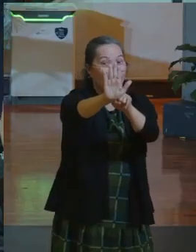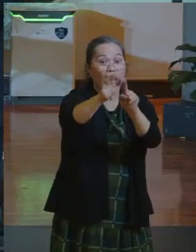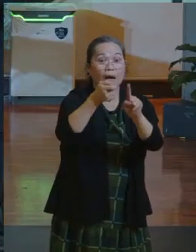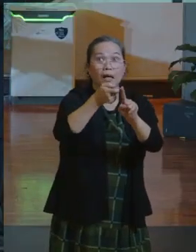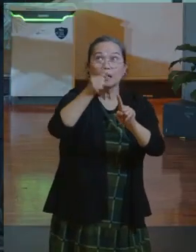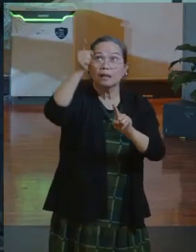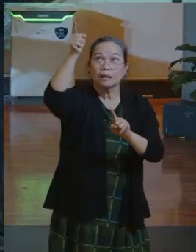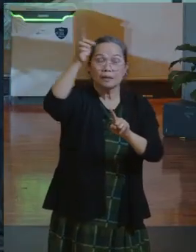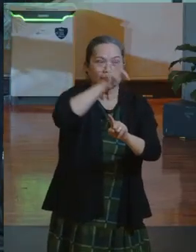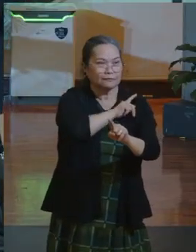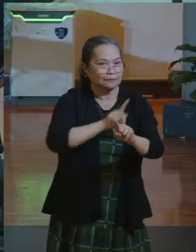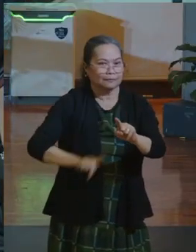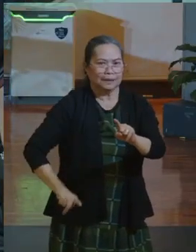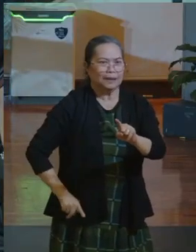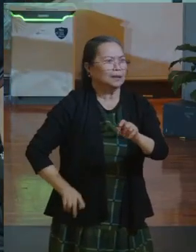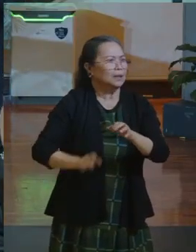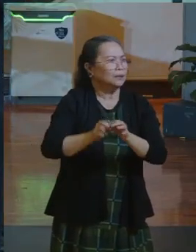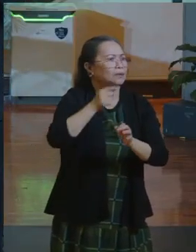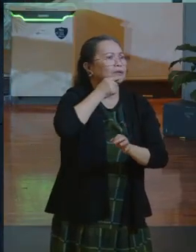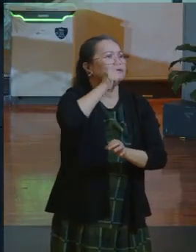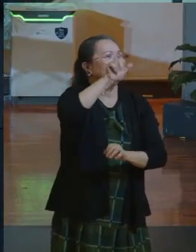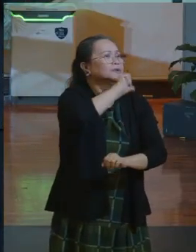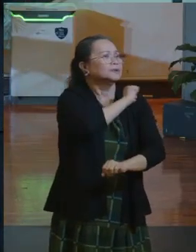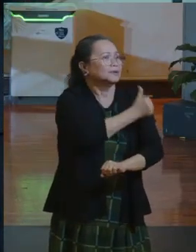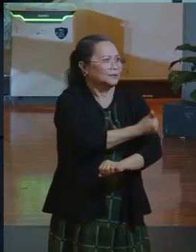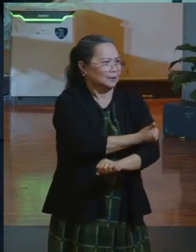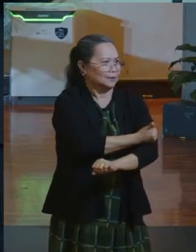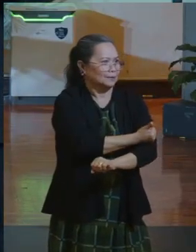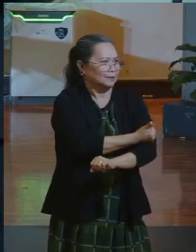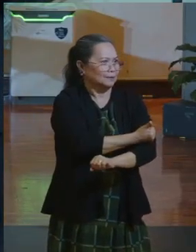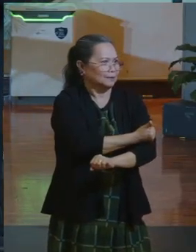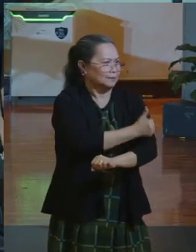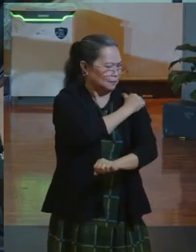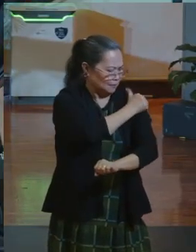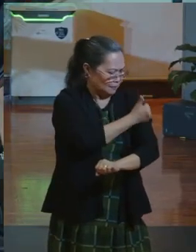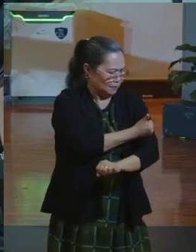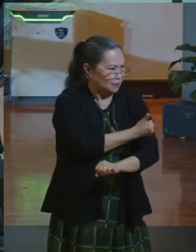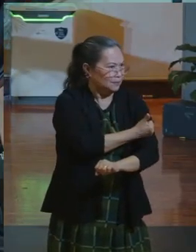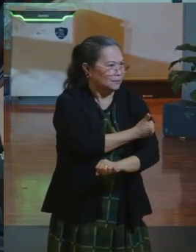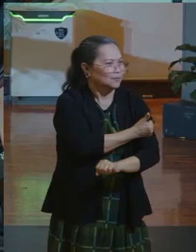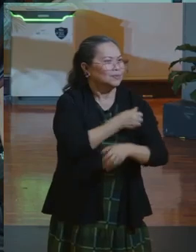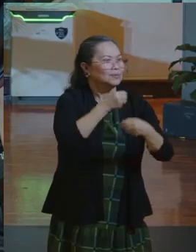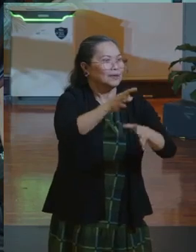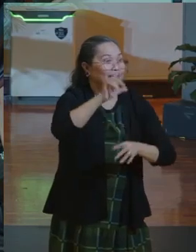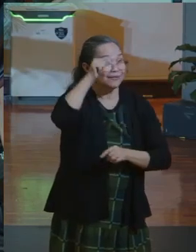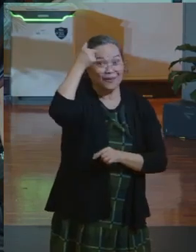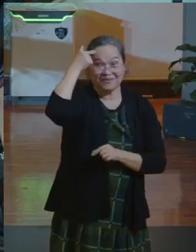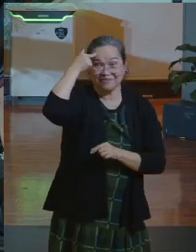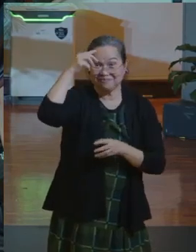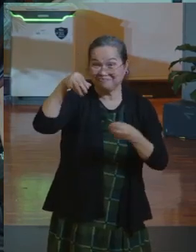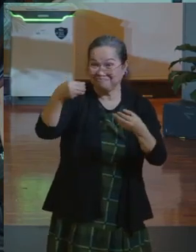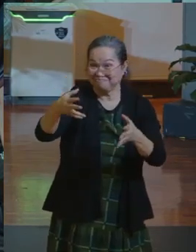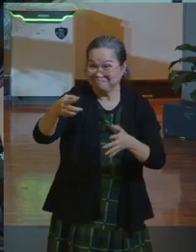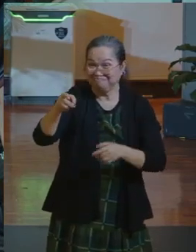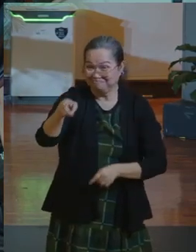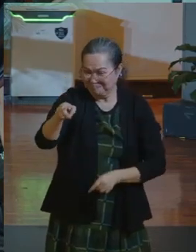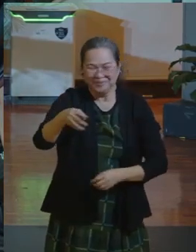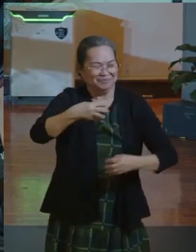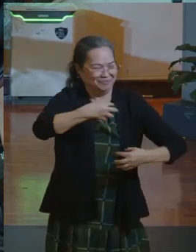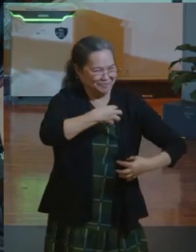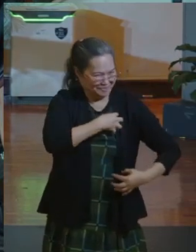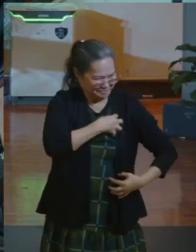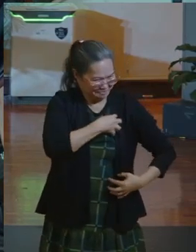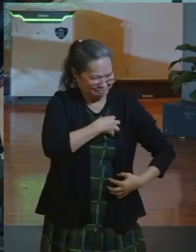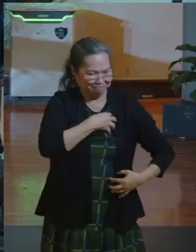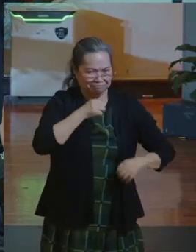kanyang authority. At yung authority na yan ay bigay sa kanya ng gobyerno. Gayon din naman